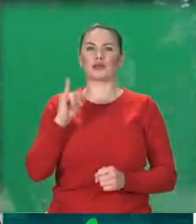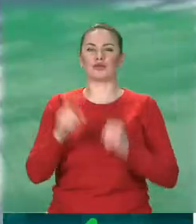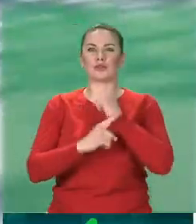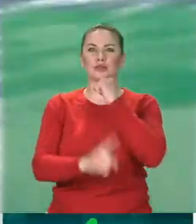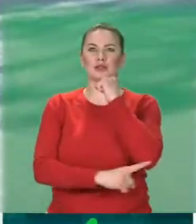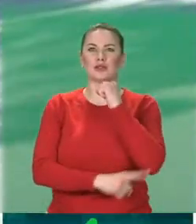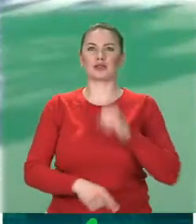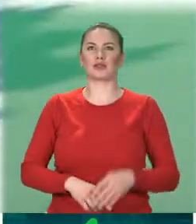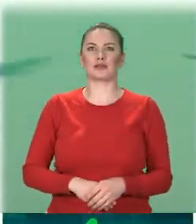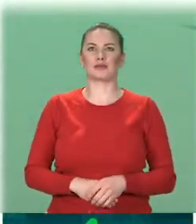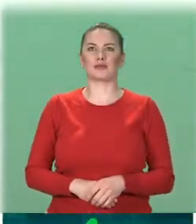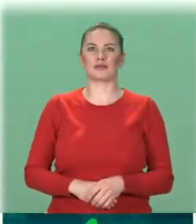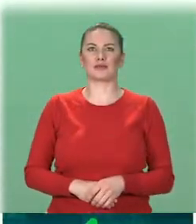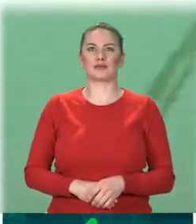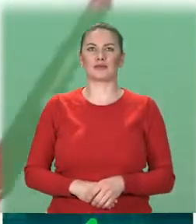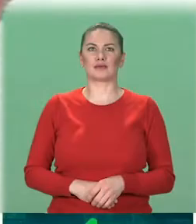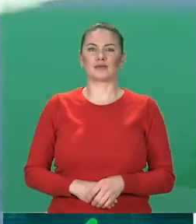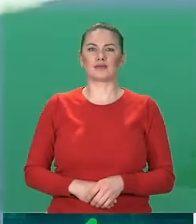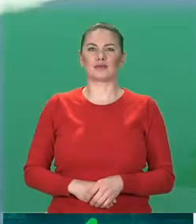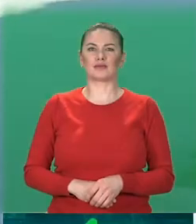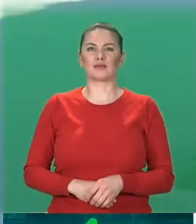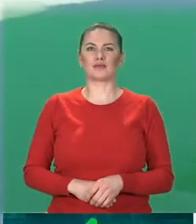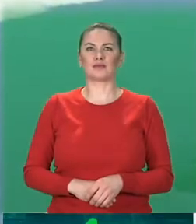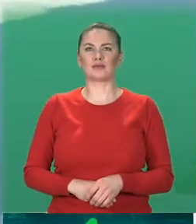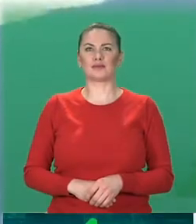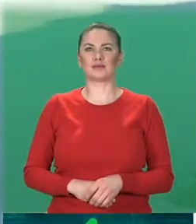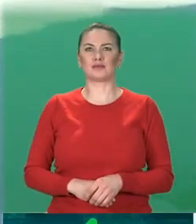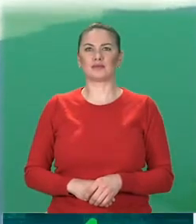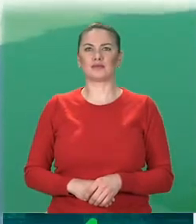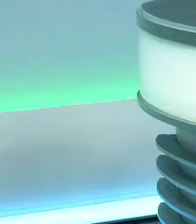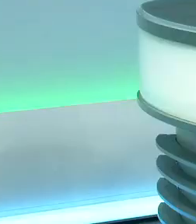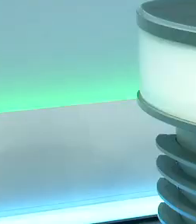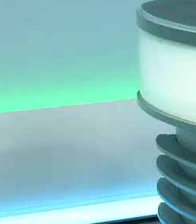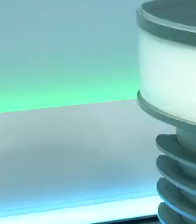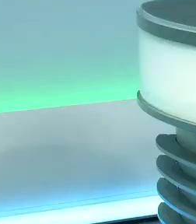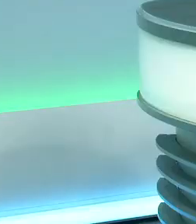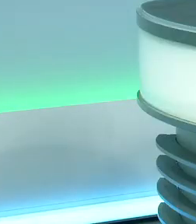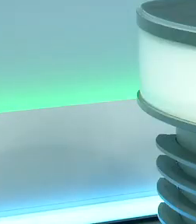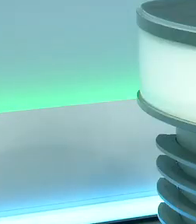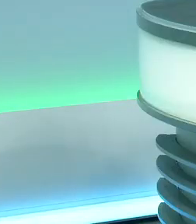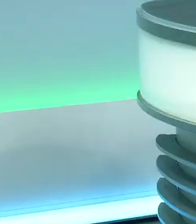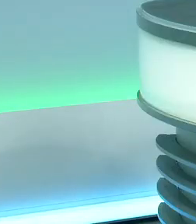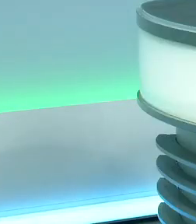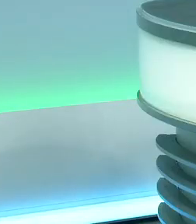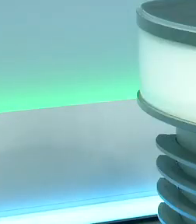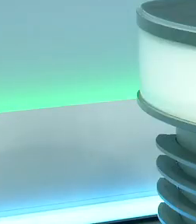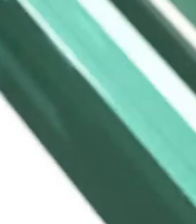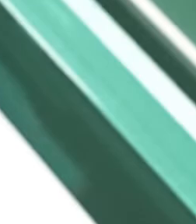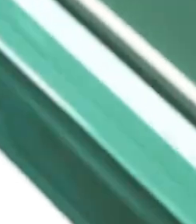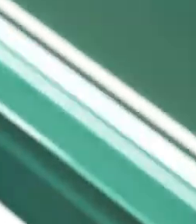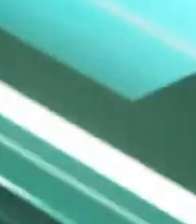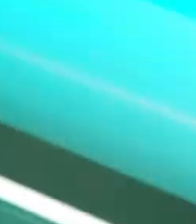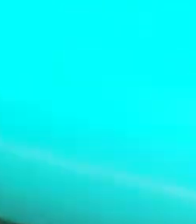возрастных группах. Игорь Антипов, Дмитрий Кляровский, телекомпания ОТВ. А у меня на этом все. До свидания.